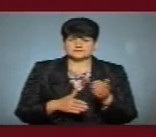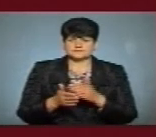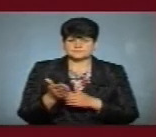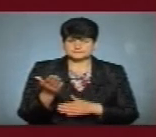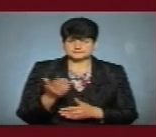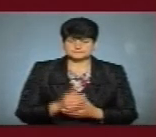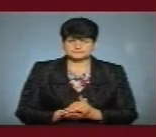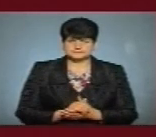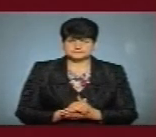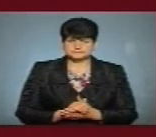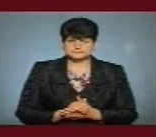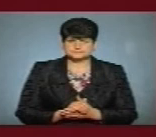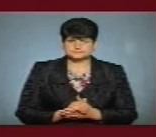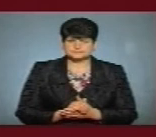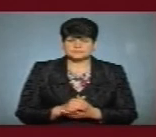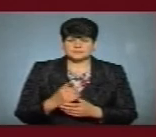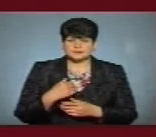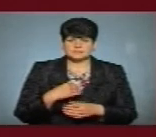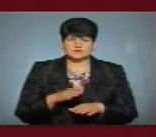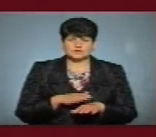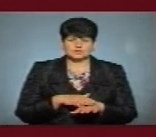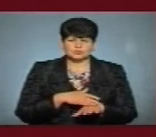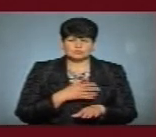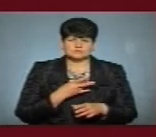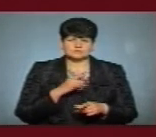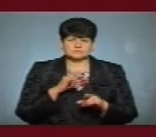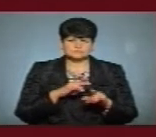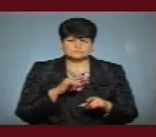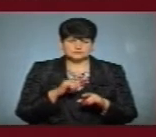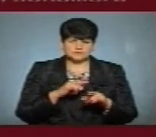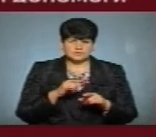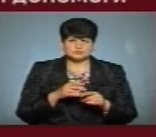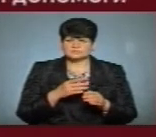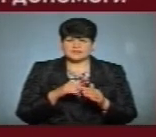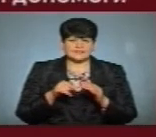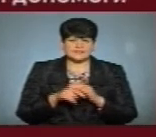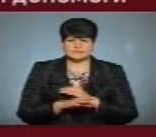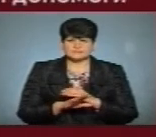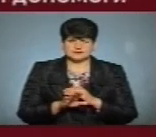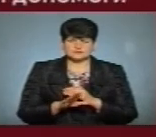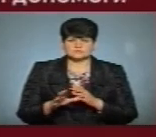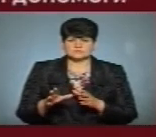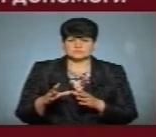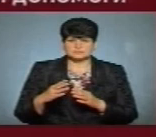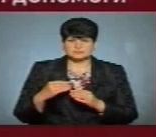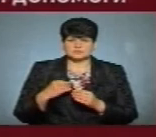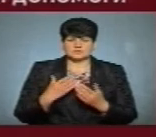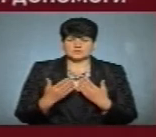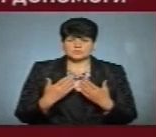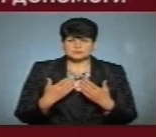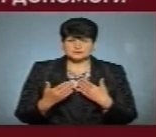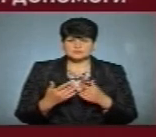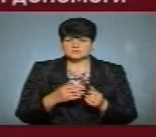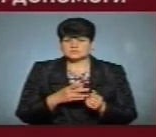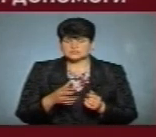руках. Мені довелося довго умовляти її, щоб вона не почала втікати, щоб пішла до мене на контакт. Через